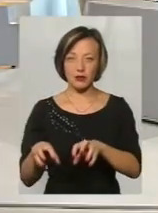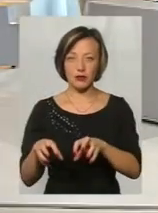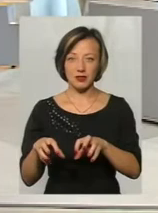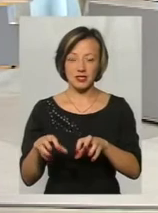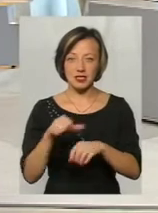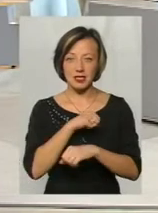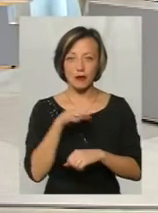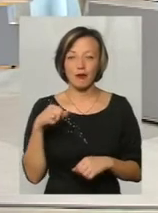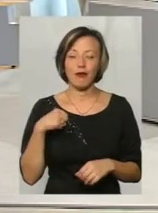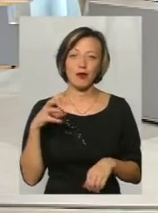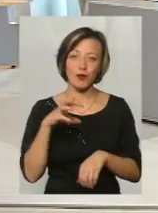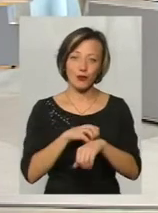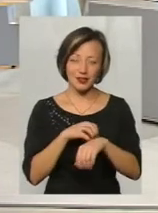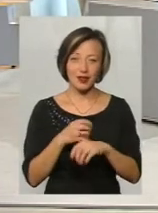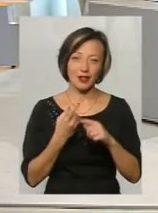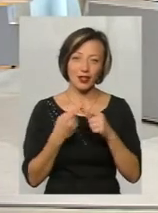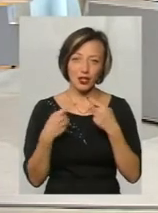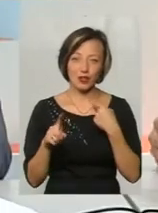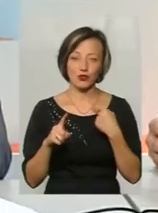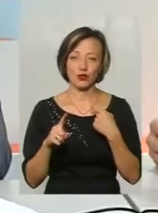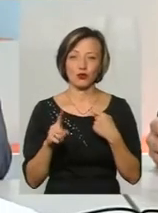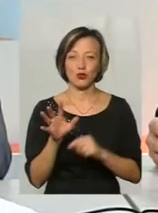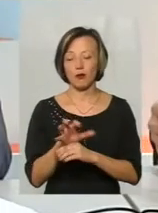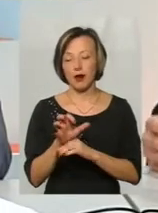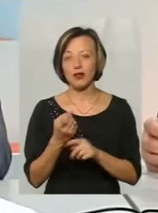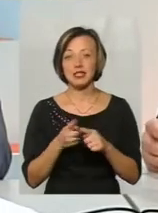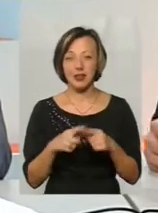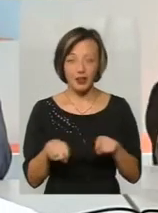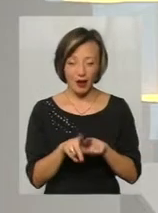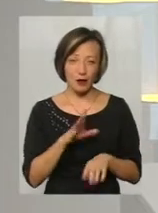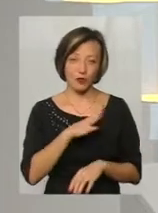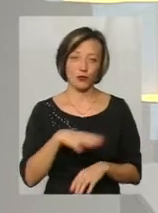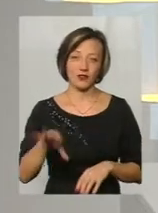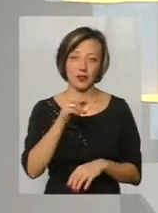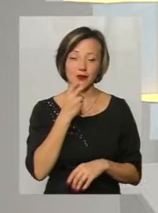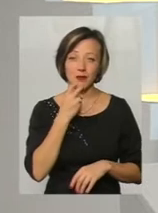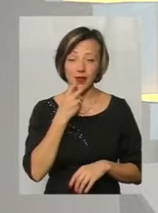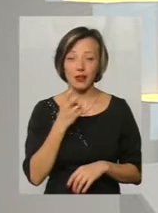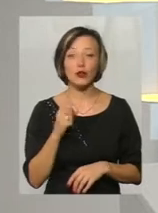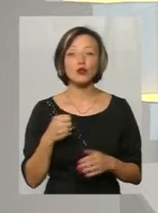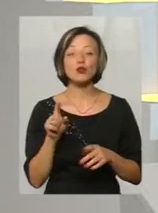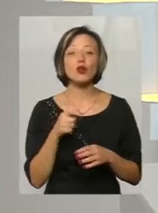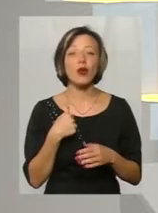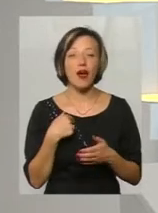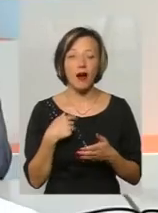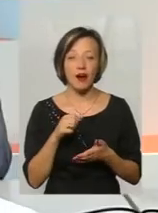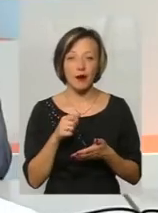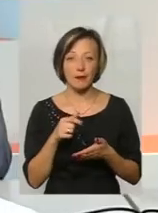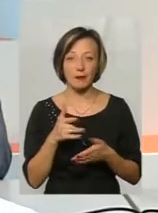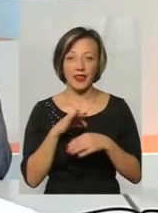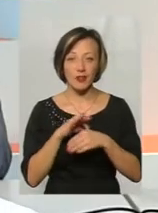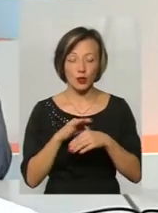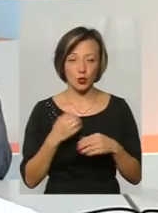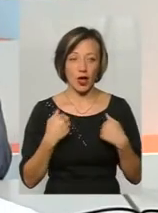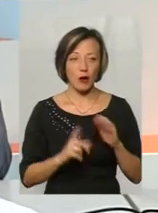і сама покусала другу собаку. Це таке було, це з цього всі сміялись. То до чого я веду? Я